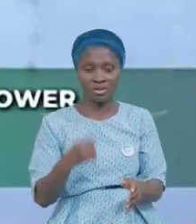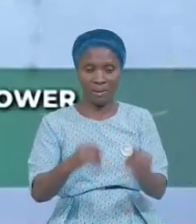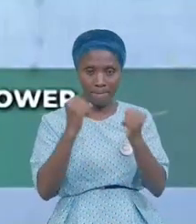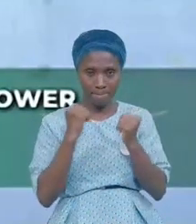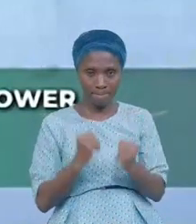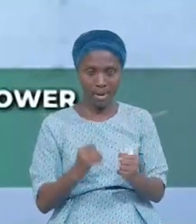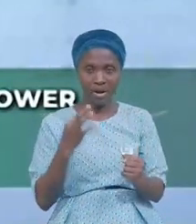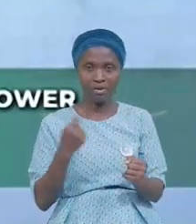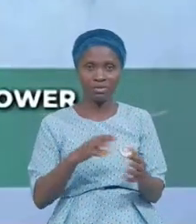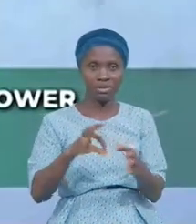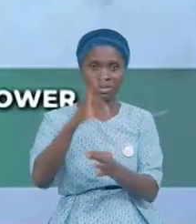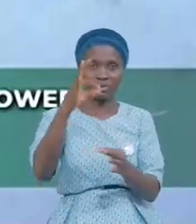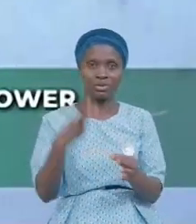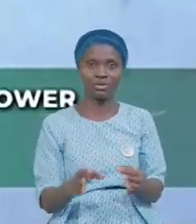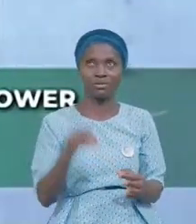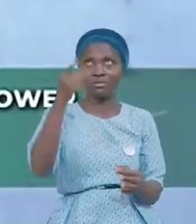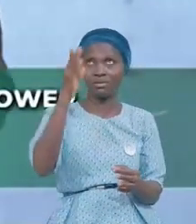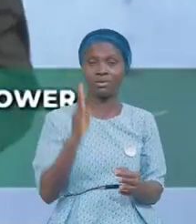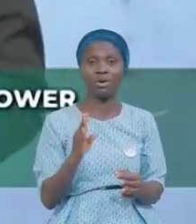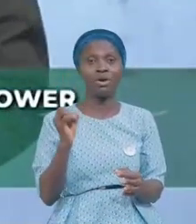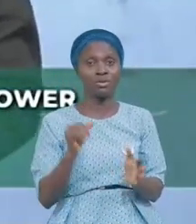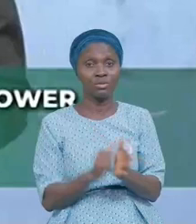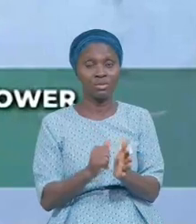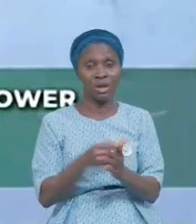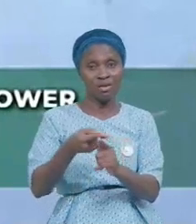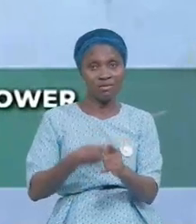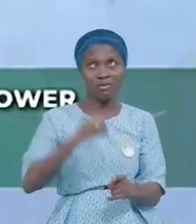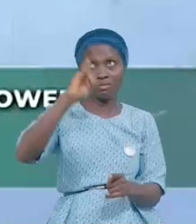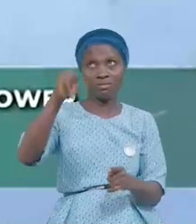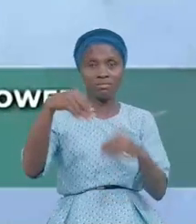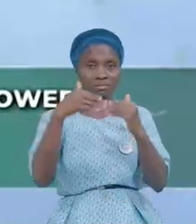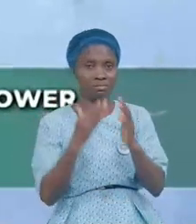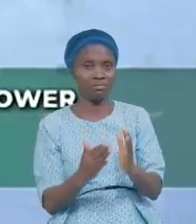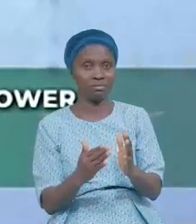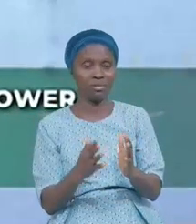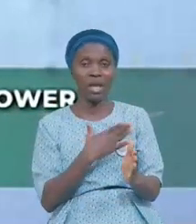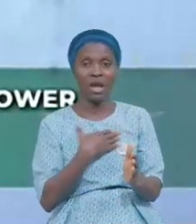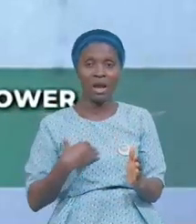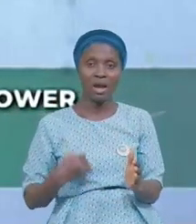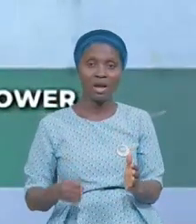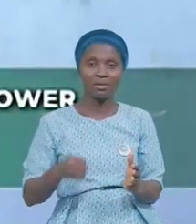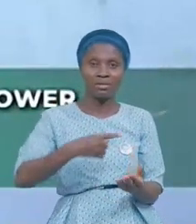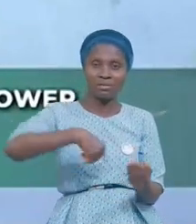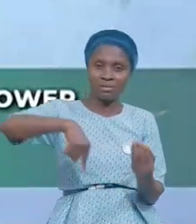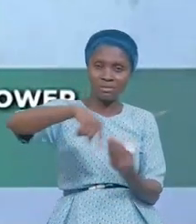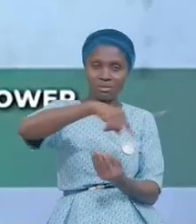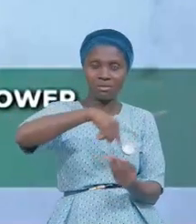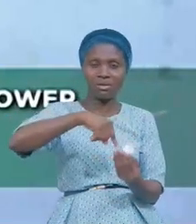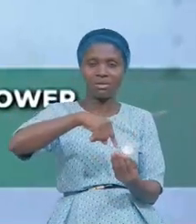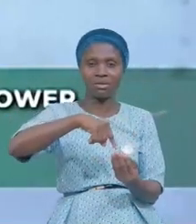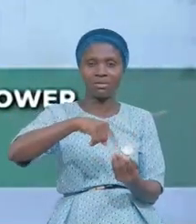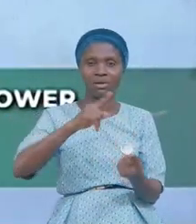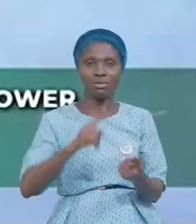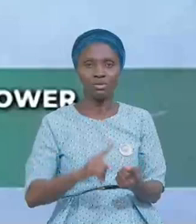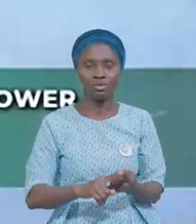Dieu. En sorte que, depuis Jérusalem et les pays voisins, jusqu'en